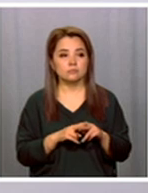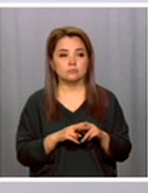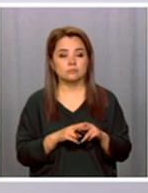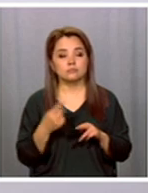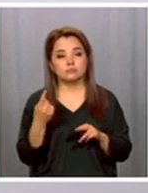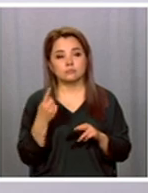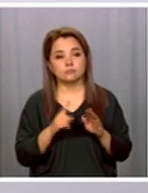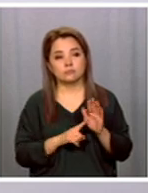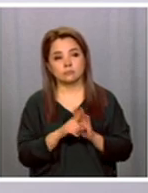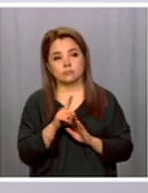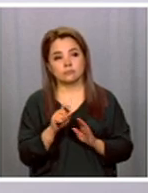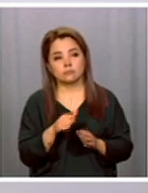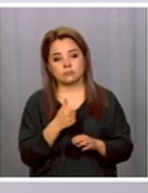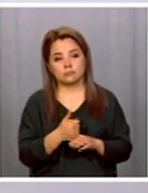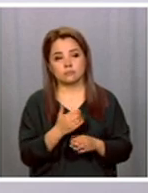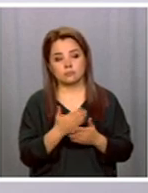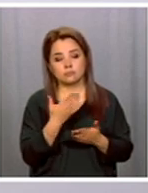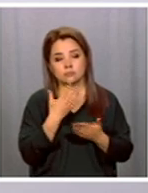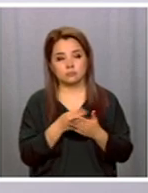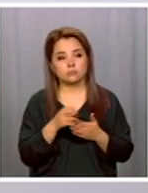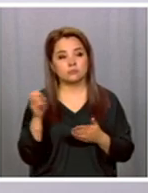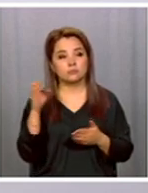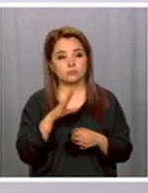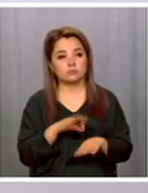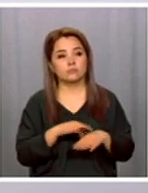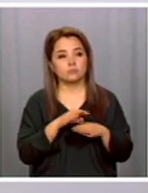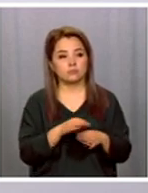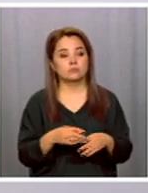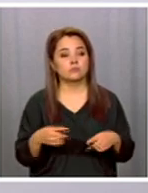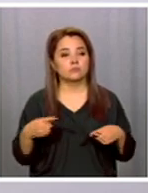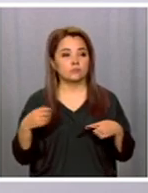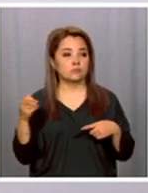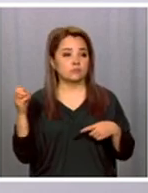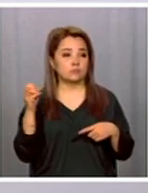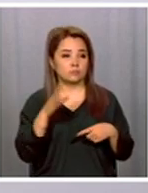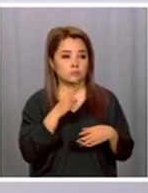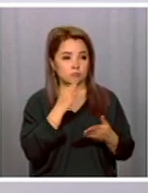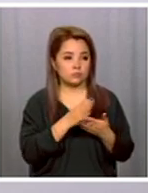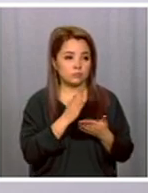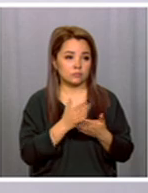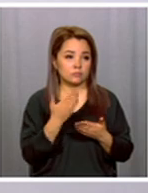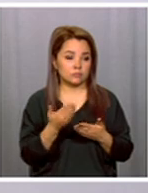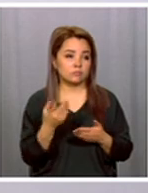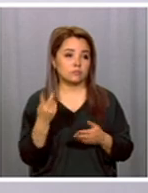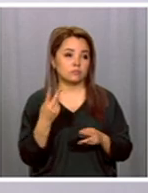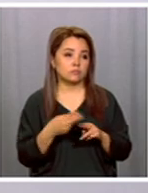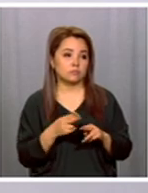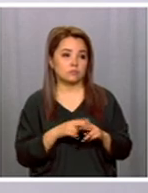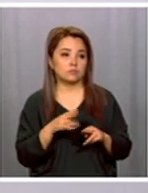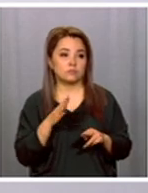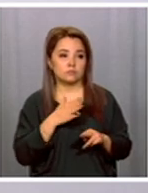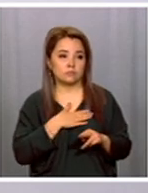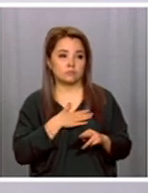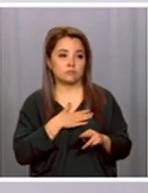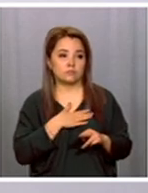Бірінші бас оптикалық осыға сәулені жіберсек, ол шағылады. Екінші бізде